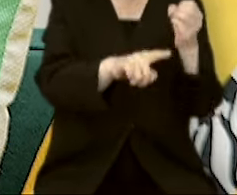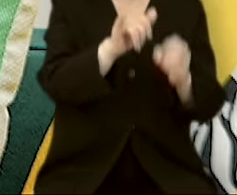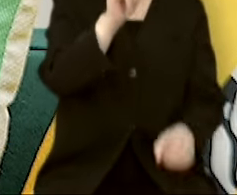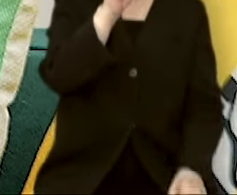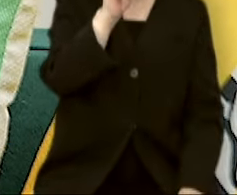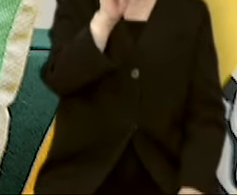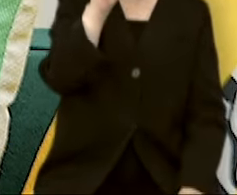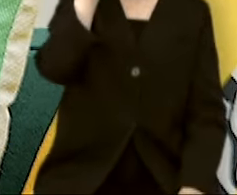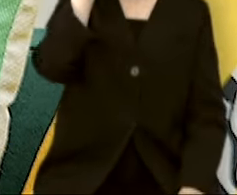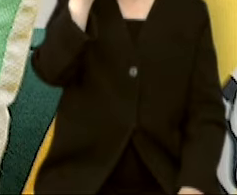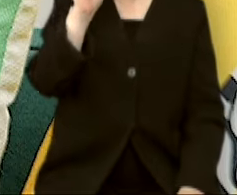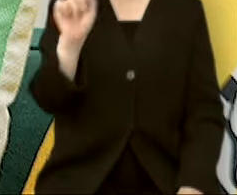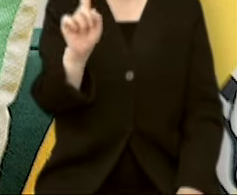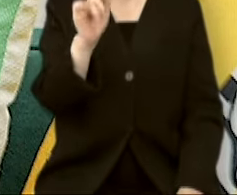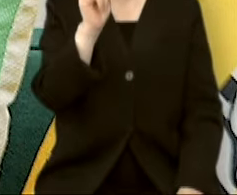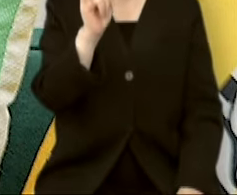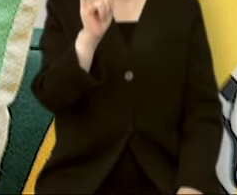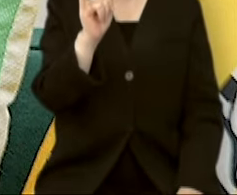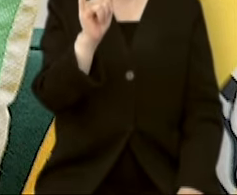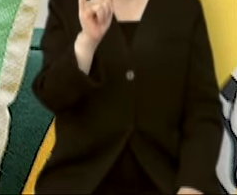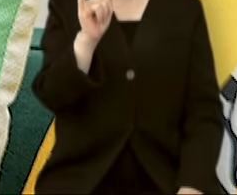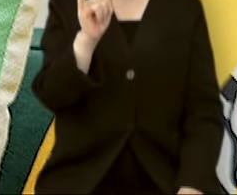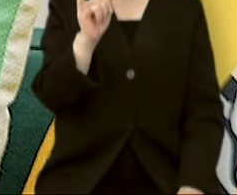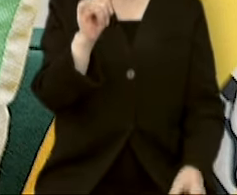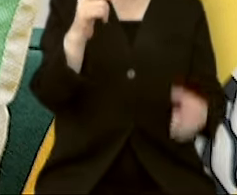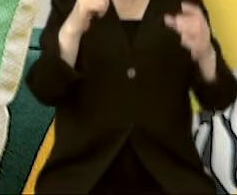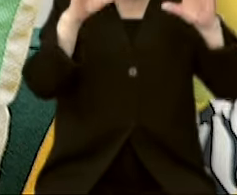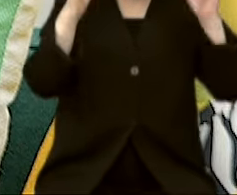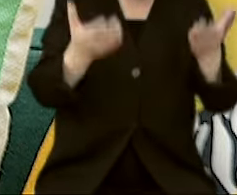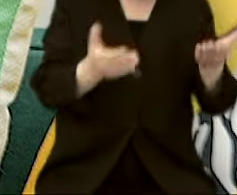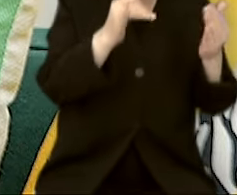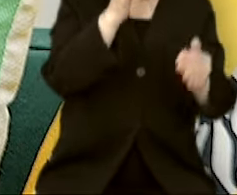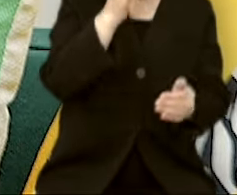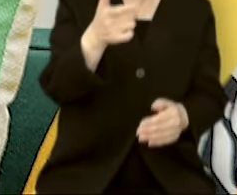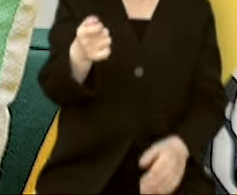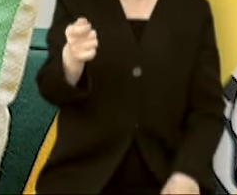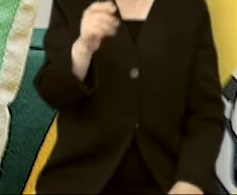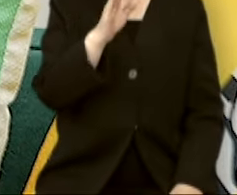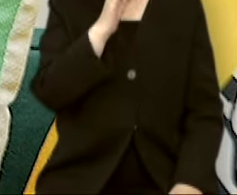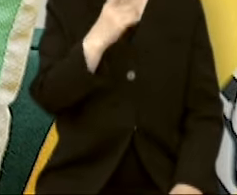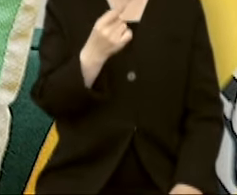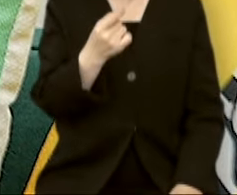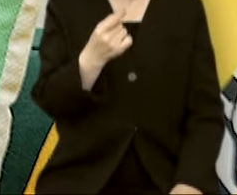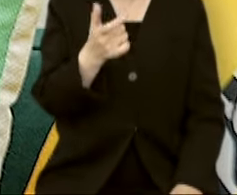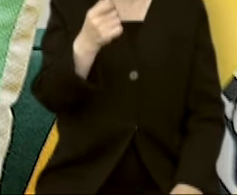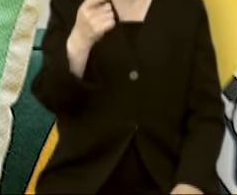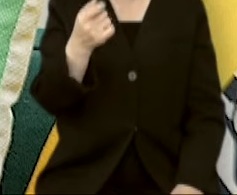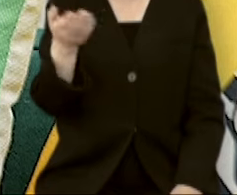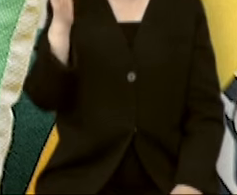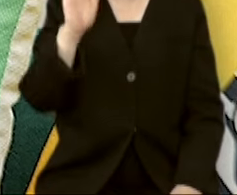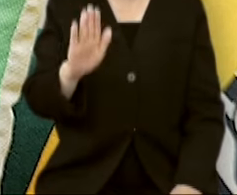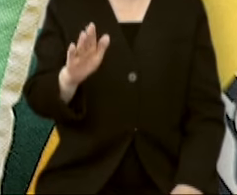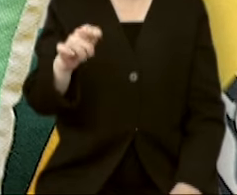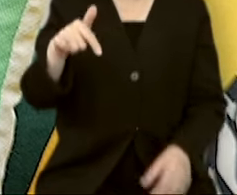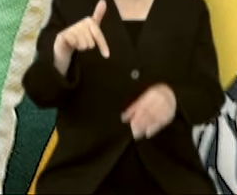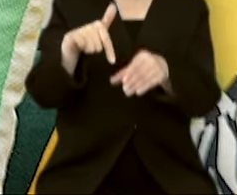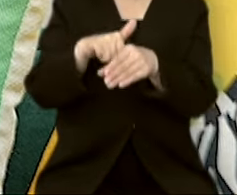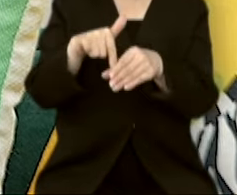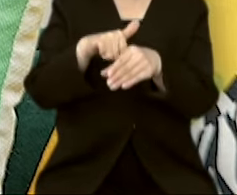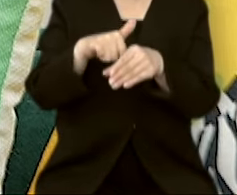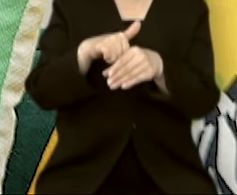여러 신의 채널도 나오고 이슬람 채널도 나오고 다 나오는데 계속 누르는데 아무리 눌러도 봐도